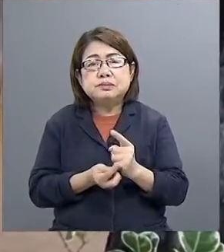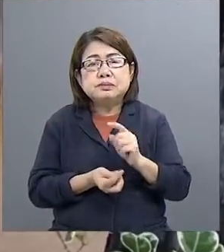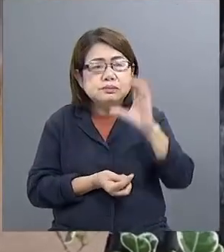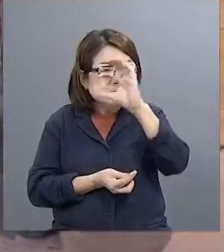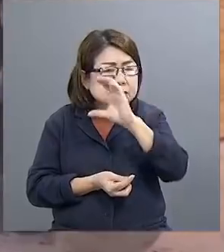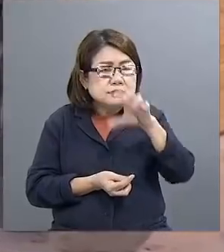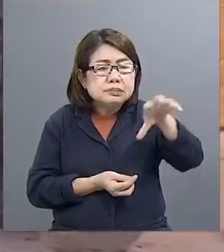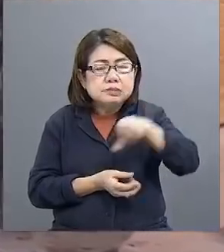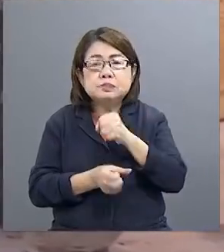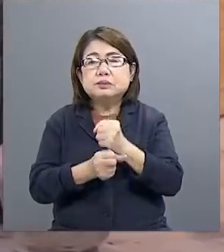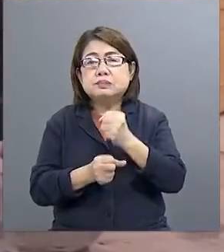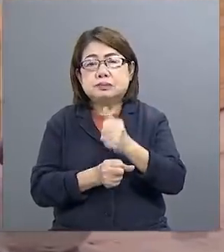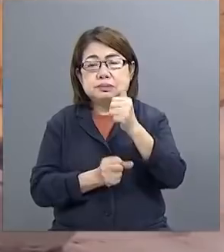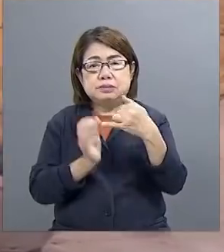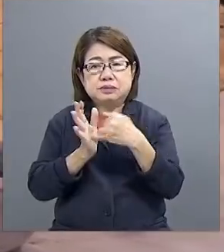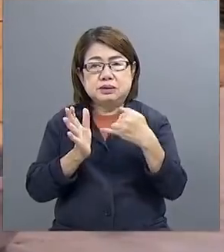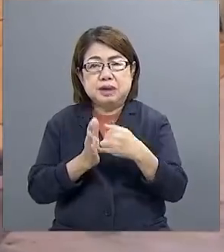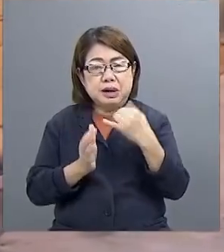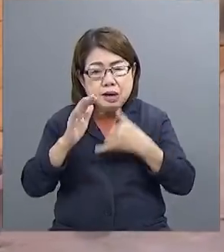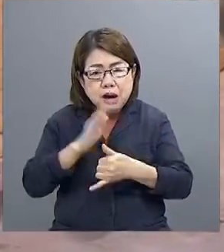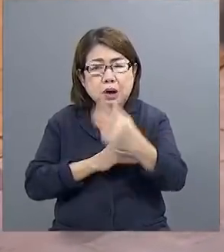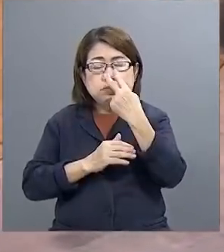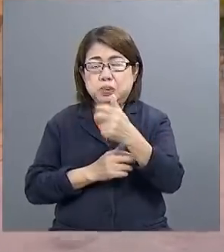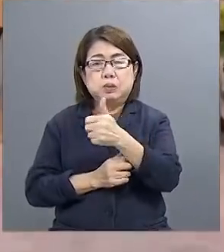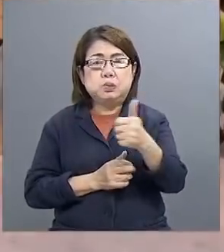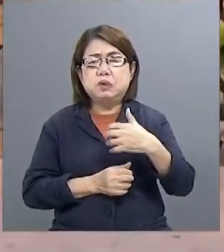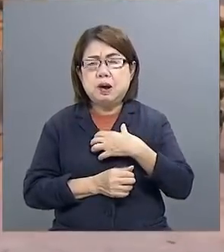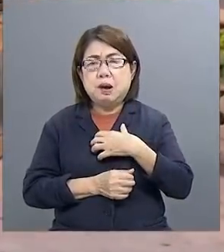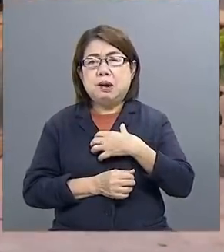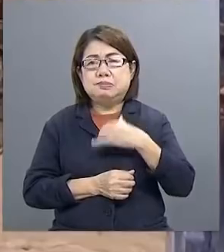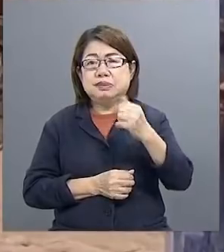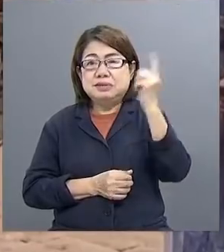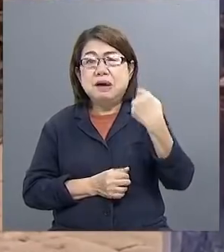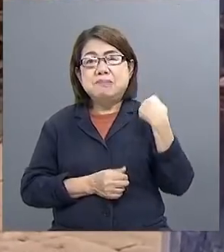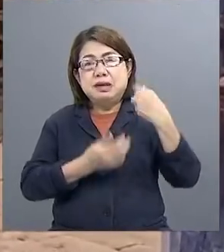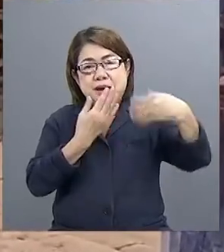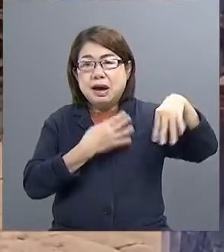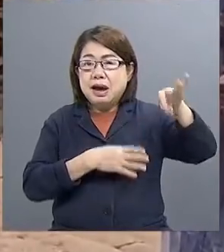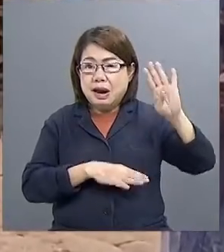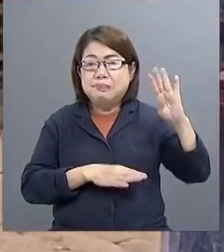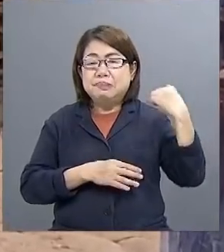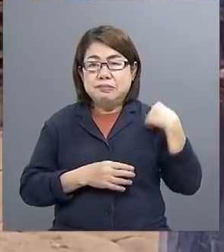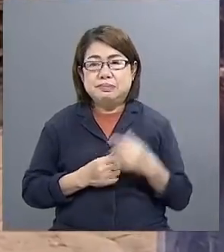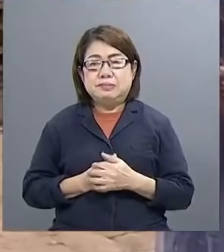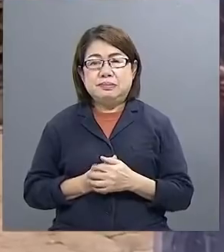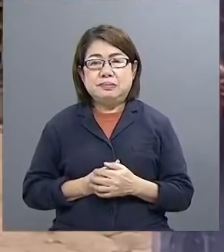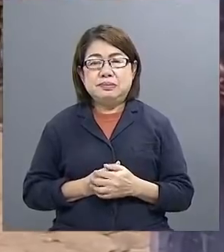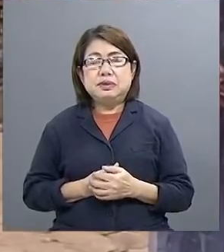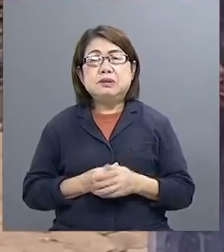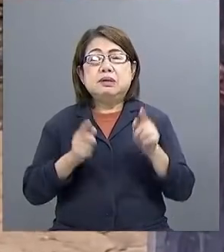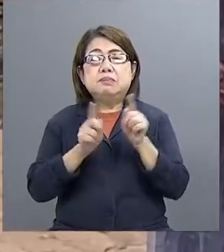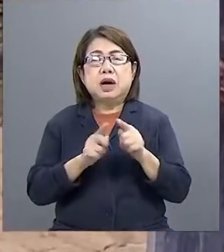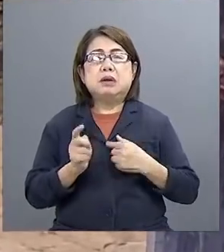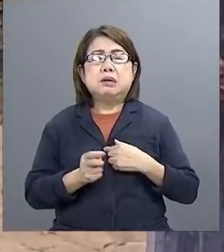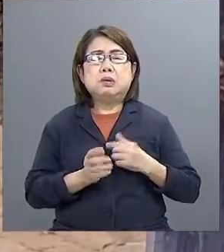ครับบรรยากาศดีจังเลยนะหน้าไปอะมีการแสดงด้วยเนี่ยหากินข้าวไปสระบุรีกับพี่ปูเป้เลย